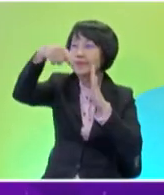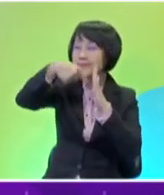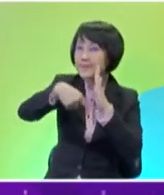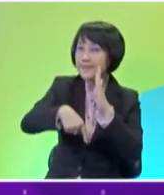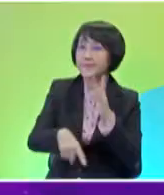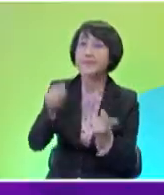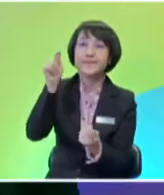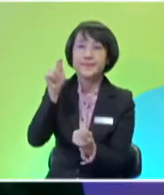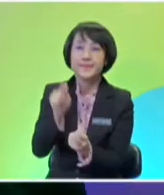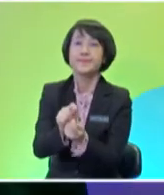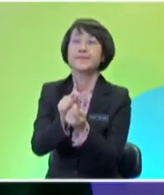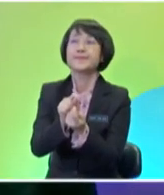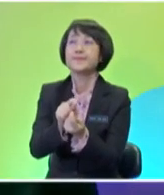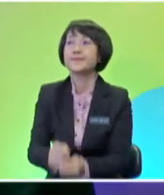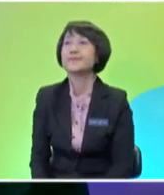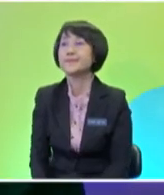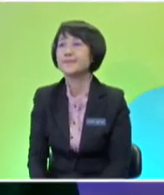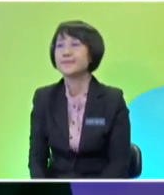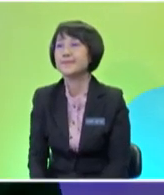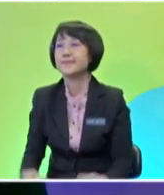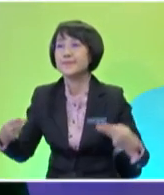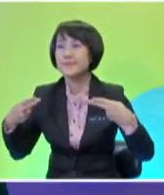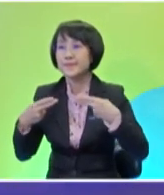tepat sekali ada di situ ya